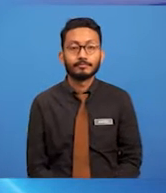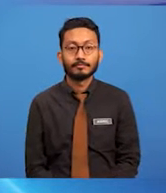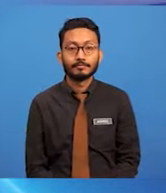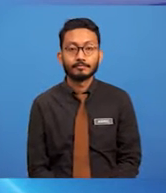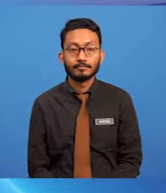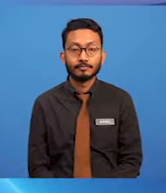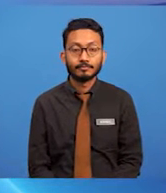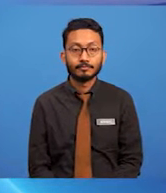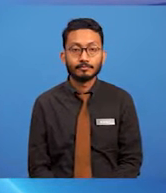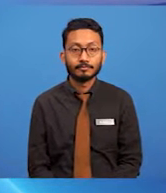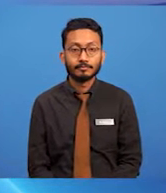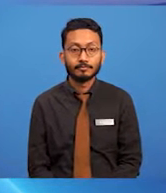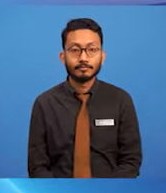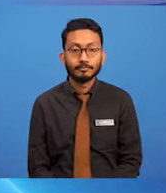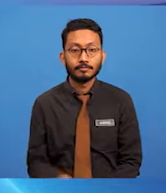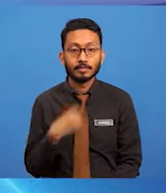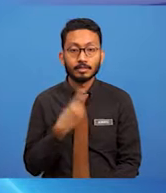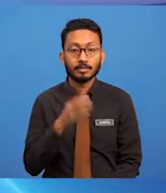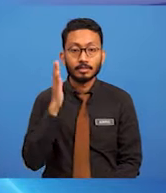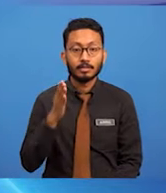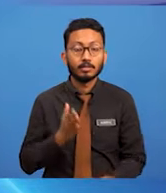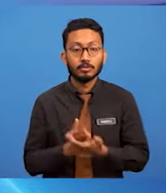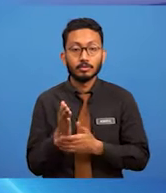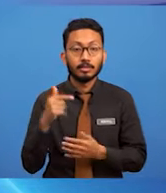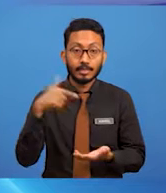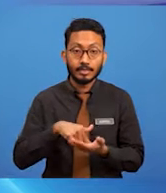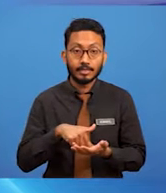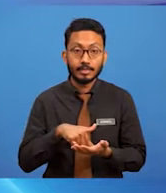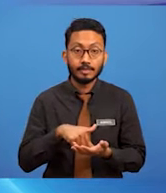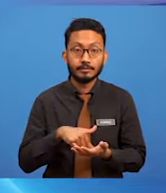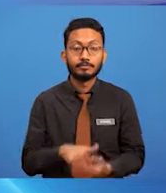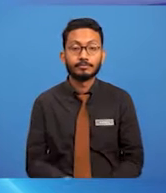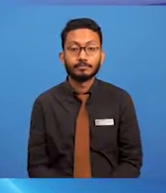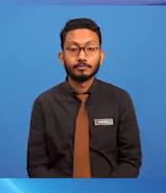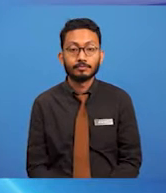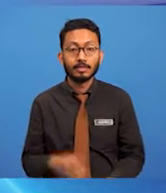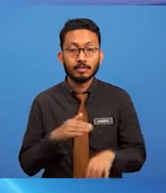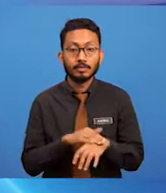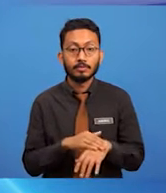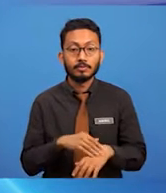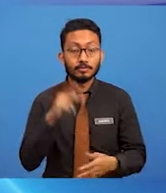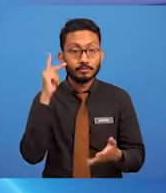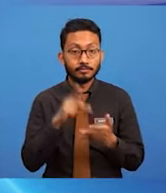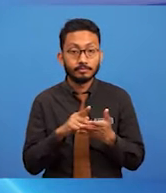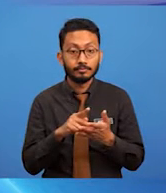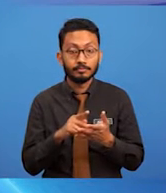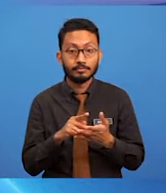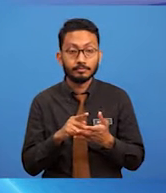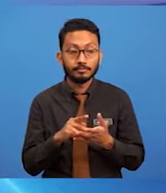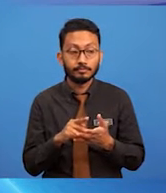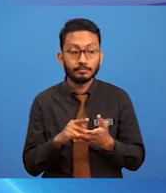kita akan teruskan lagi kepada pengenalan tentang konsep